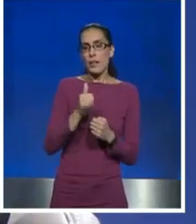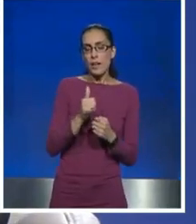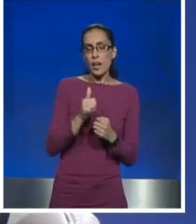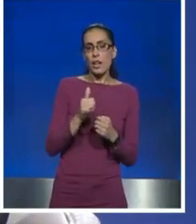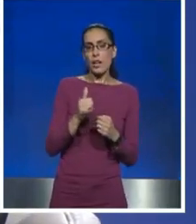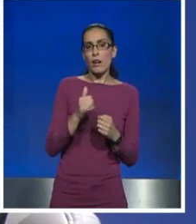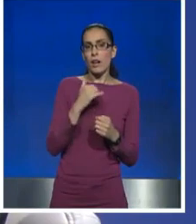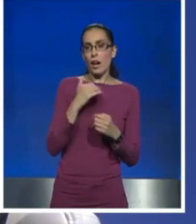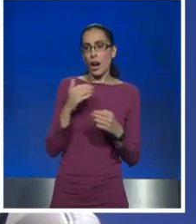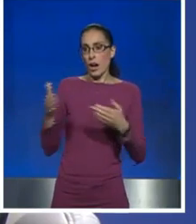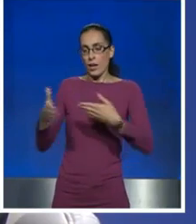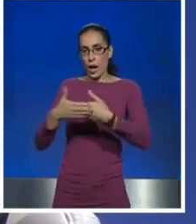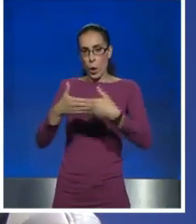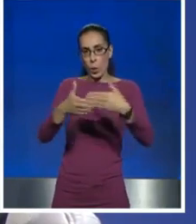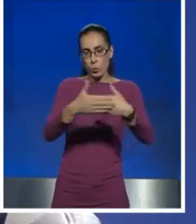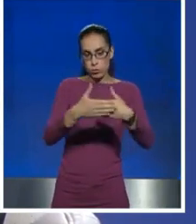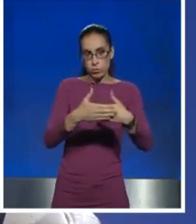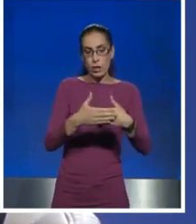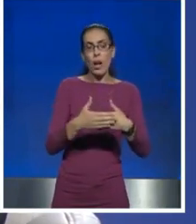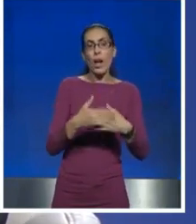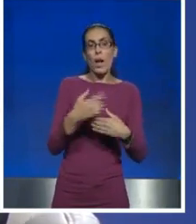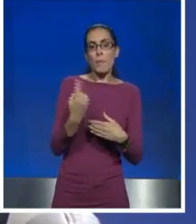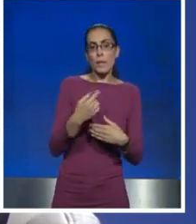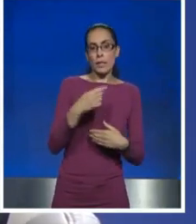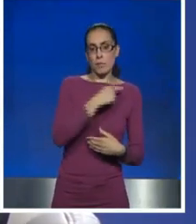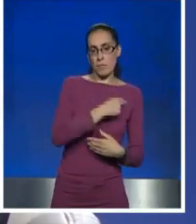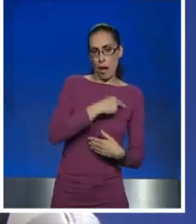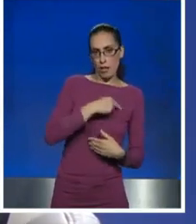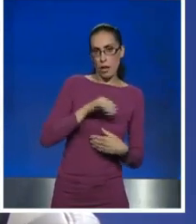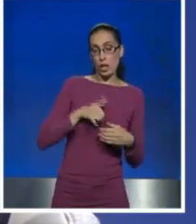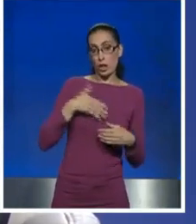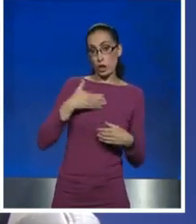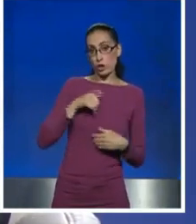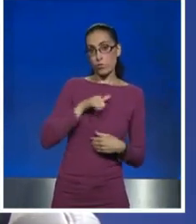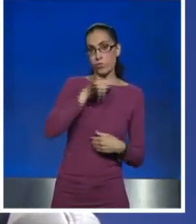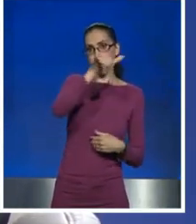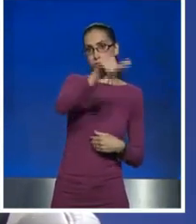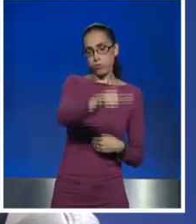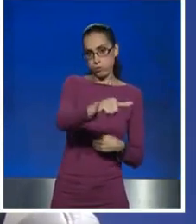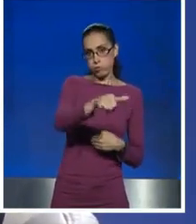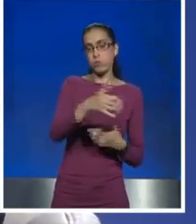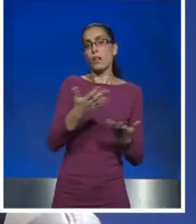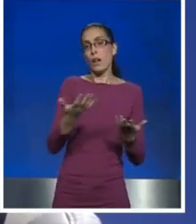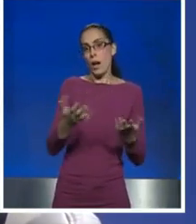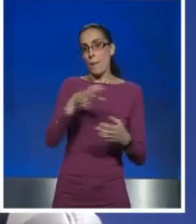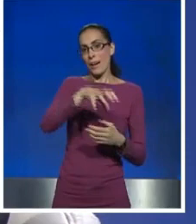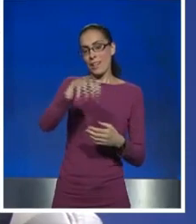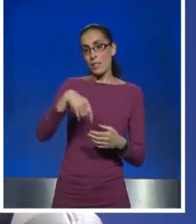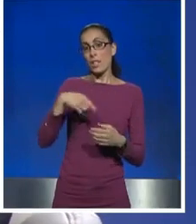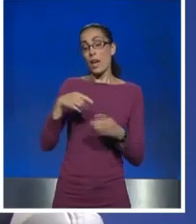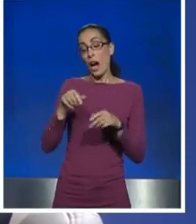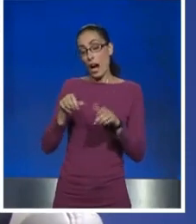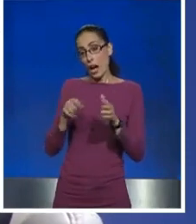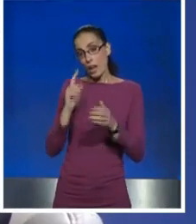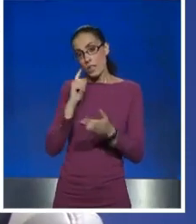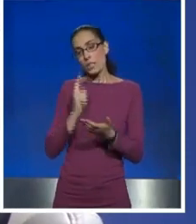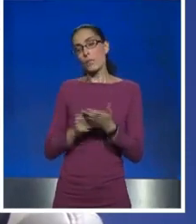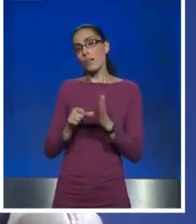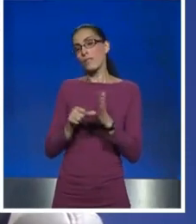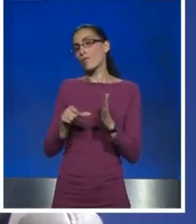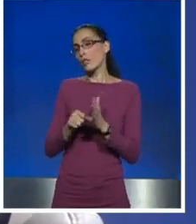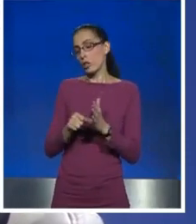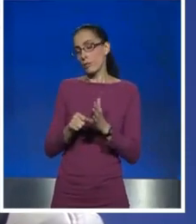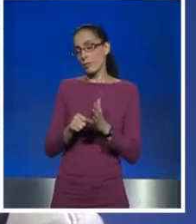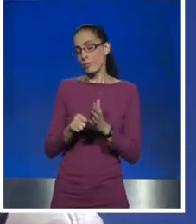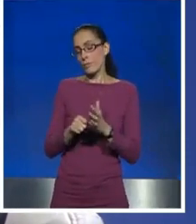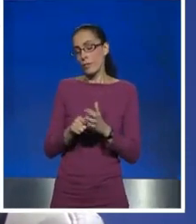jridu jaħdmu fl-Unjoni Ewropea se jsibuha diffiċli wkoll. Però nerġa' nsemmi r-Renju Unit kif għamilt l-ewwel fejn kien hemm diskors kontra l-open